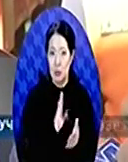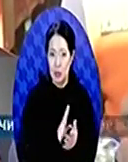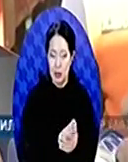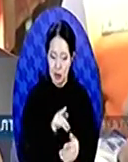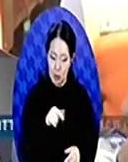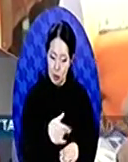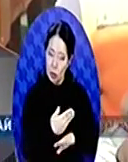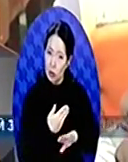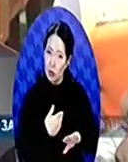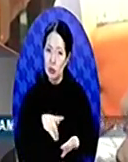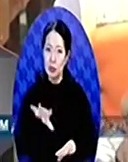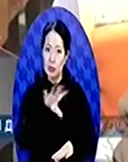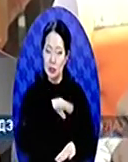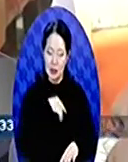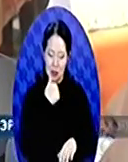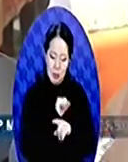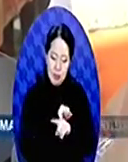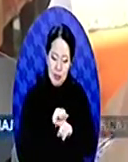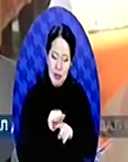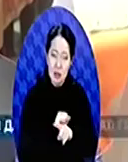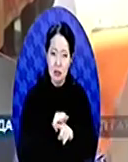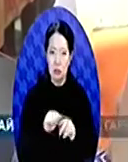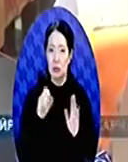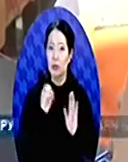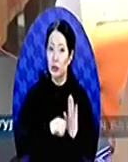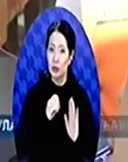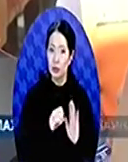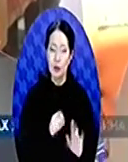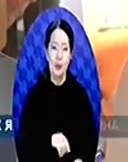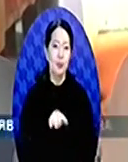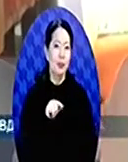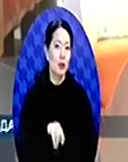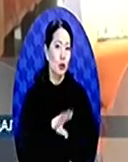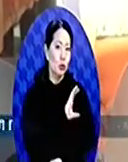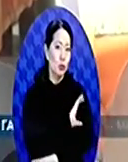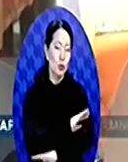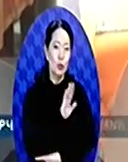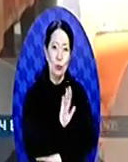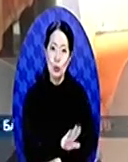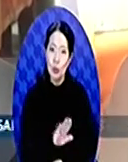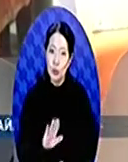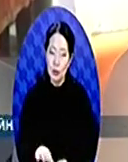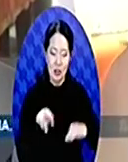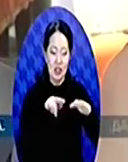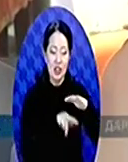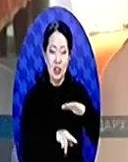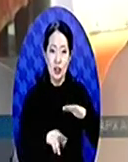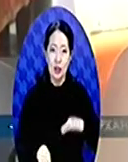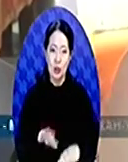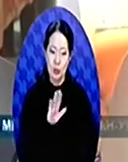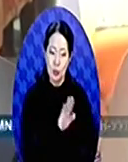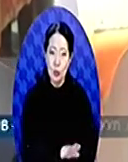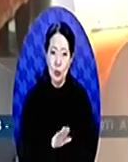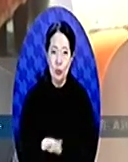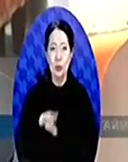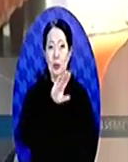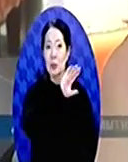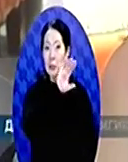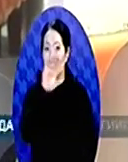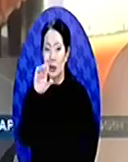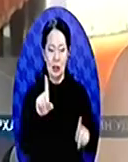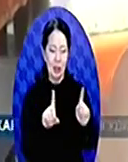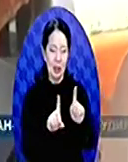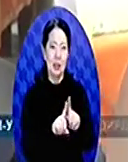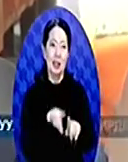бэлтгэлтэй байх ёстой гэдэг үднээс л одоо энэ сургуулийн хүүхдүүд, цэцэрлэгийн хүүхдүүдээ савхуулаад албан байгууллагад бүгдд нь одоо